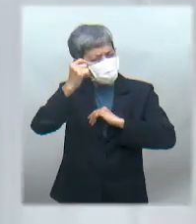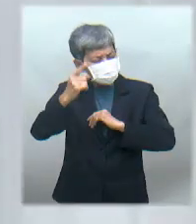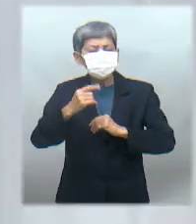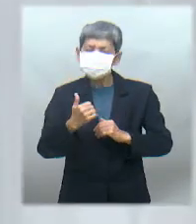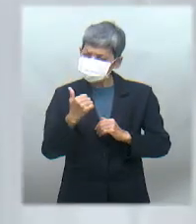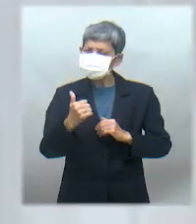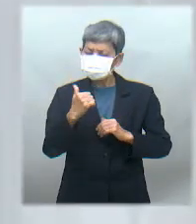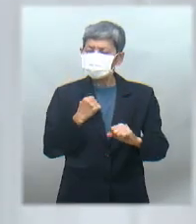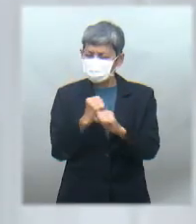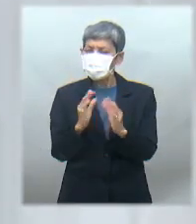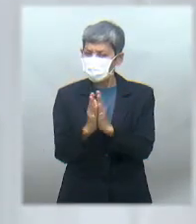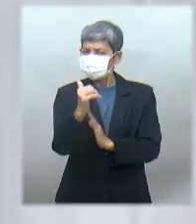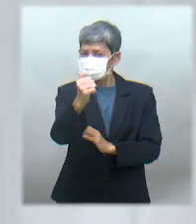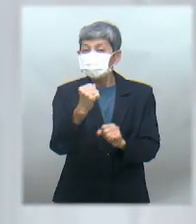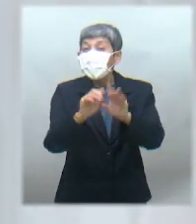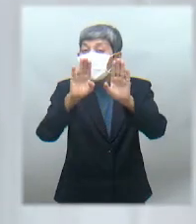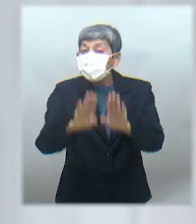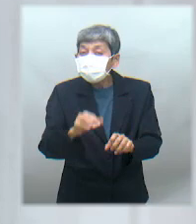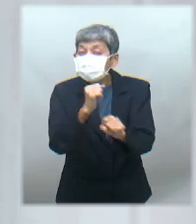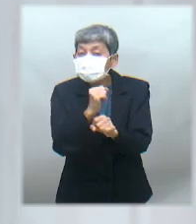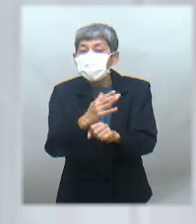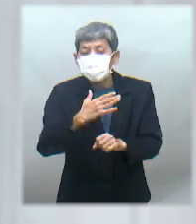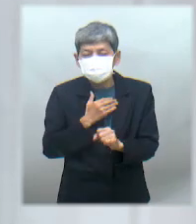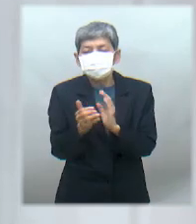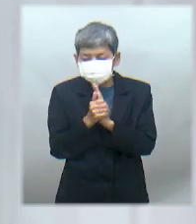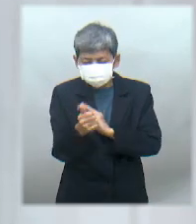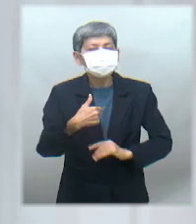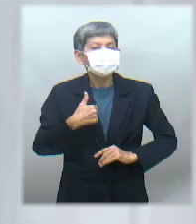การอย Jooและก็ร่แบงานที่เรา・ุก